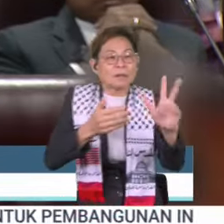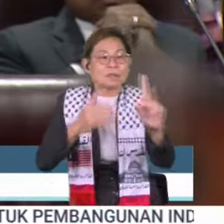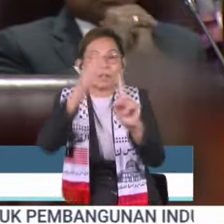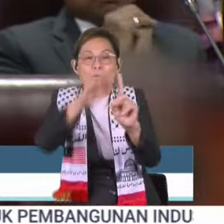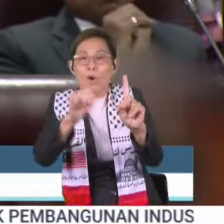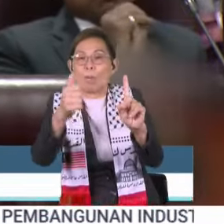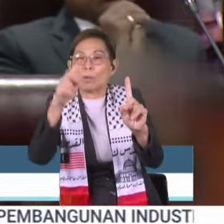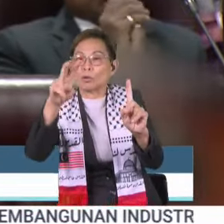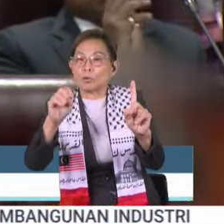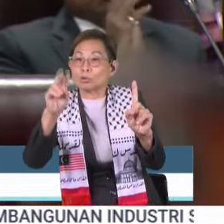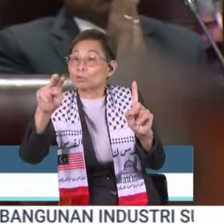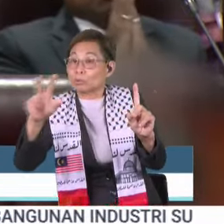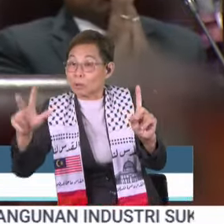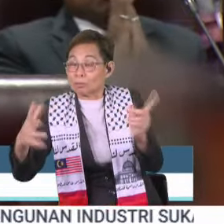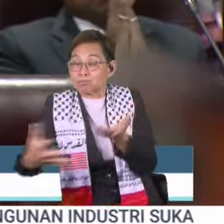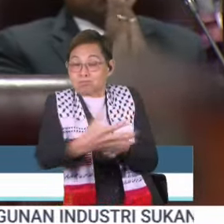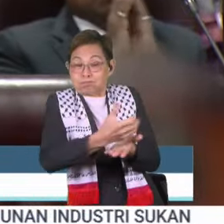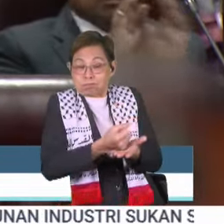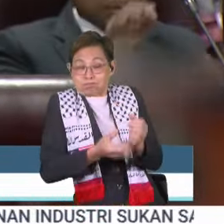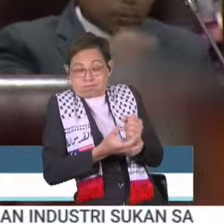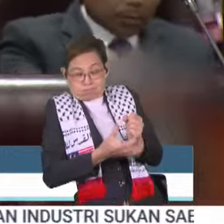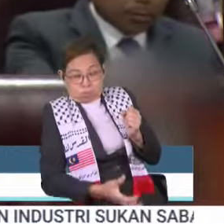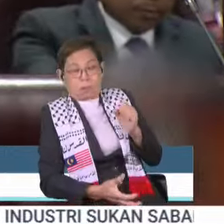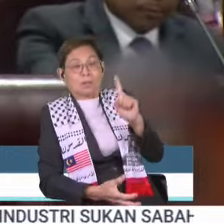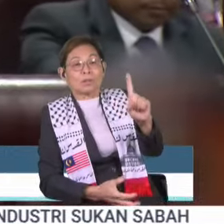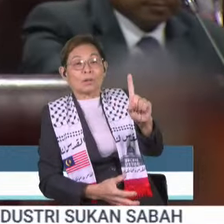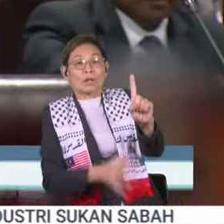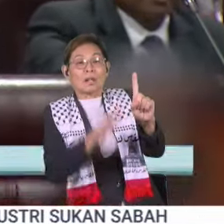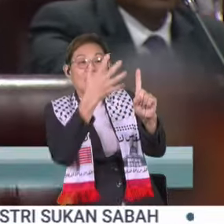Oktober 2023 adalah sebanyak